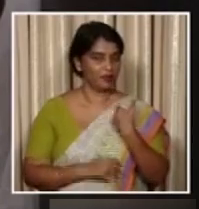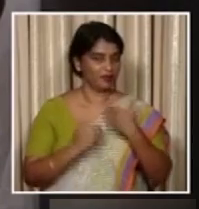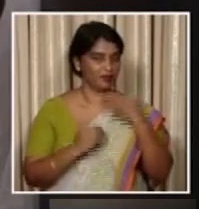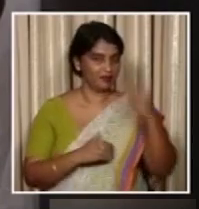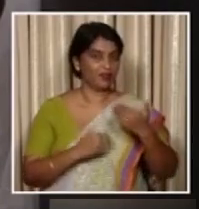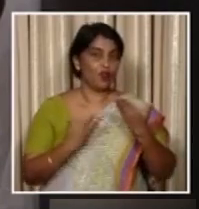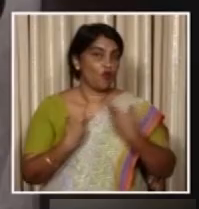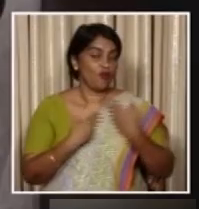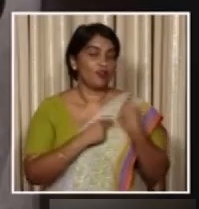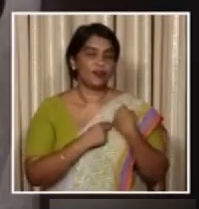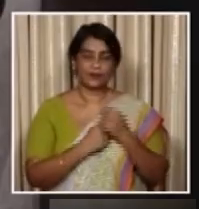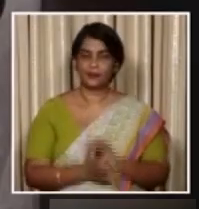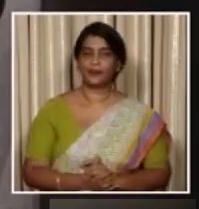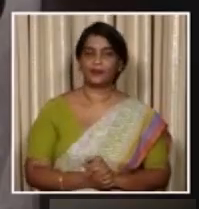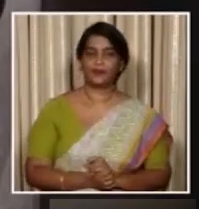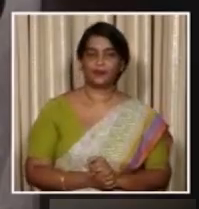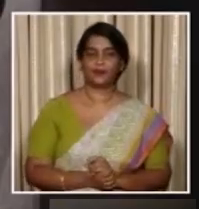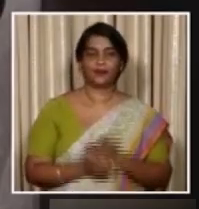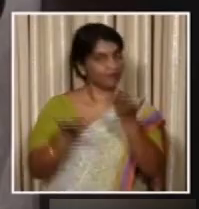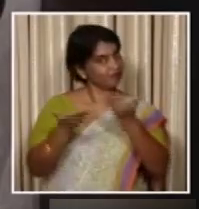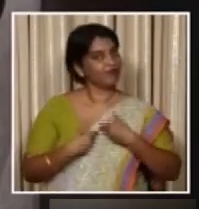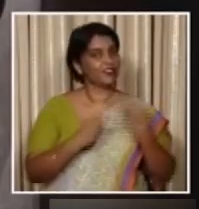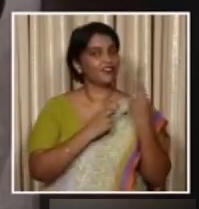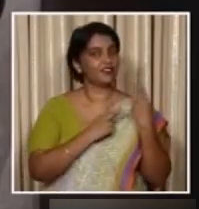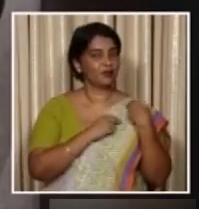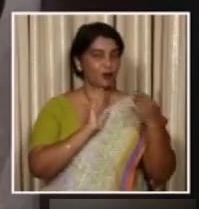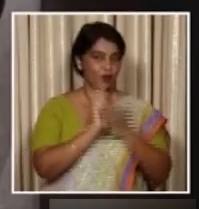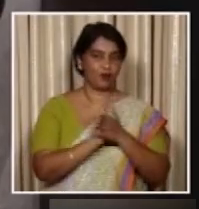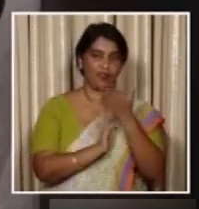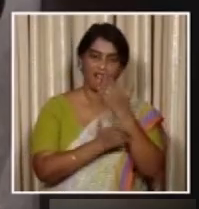අපේ අනාගත වගකීම්. මම ඔබතුමාට ආරාධනා කරනවා මේ වගකීම් වලින් කොටසකුත් බාර ගන්න දෙන්න කියලා.